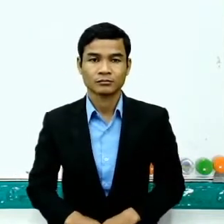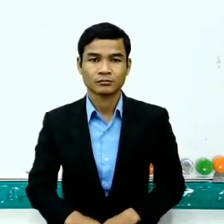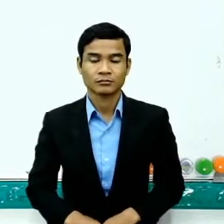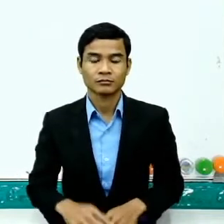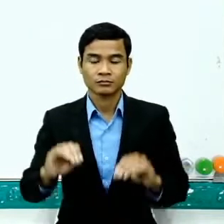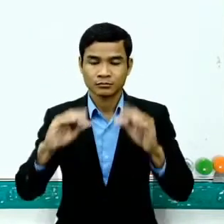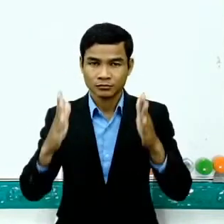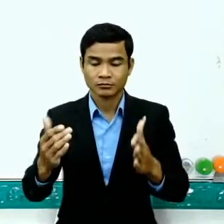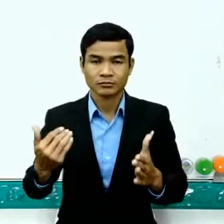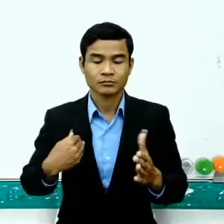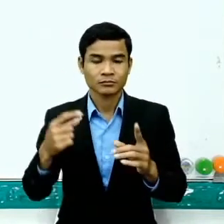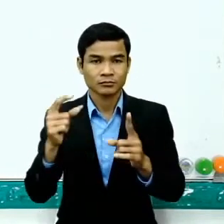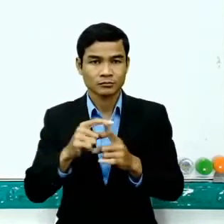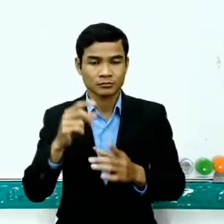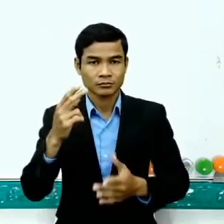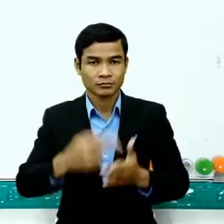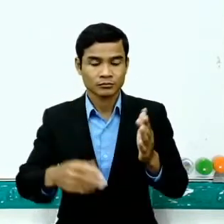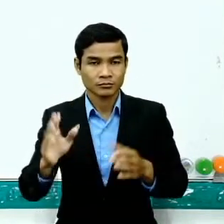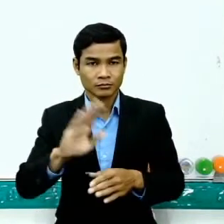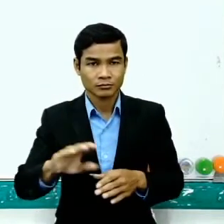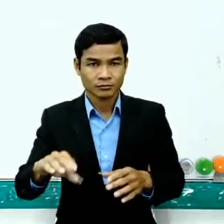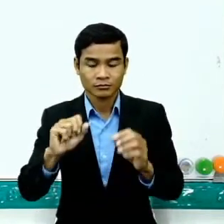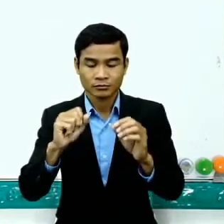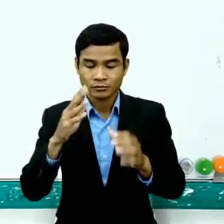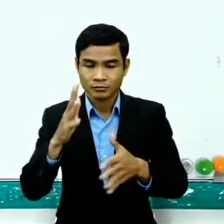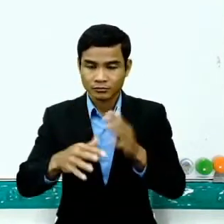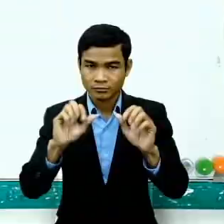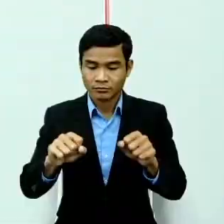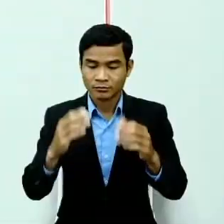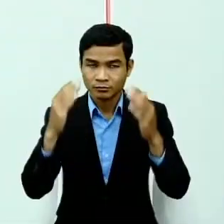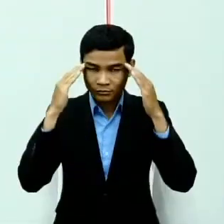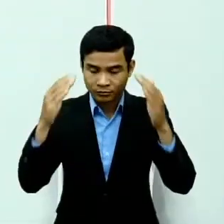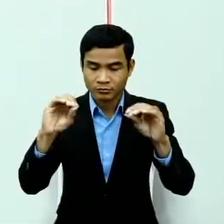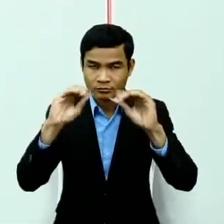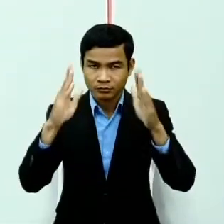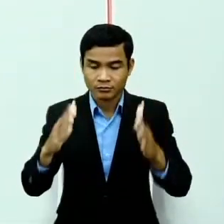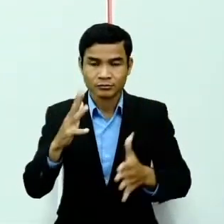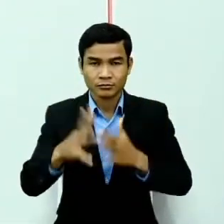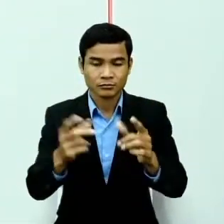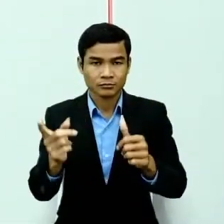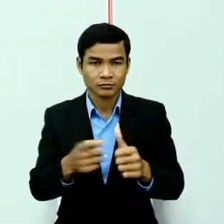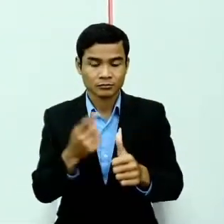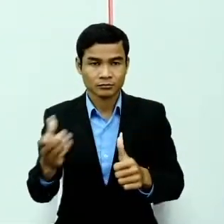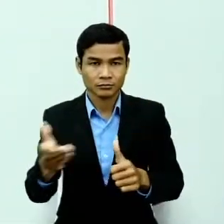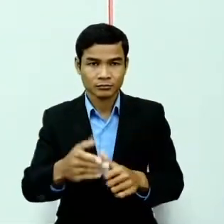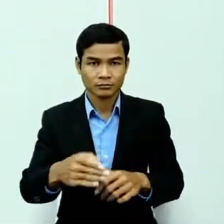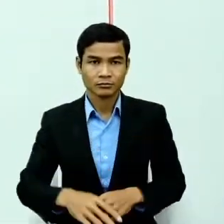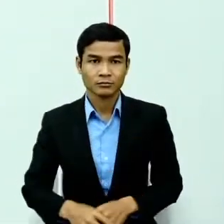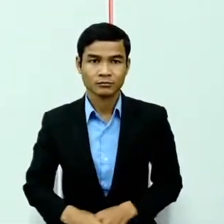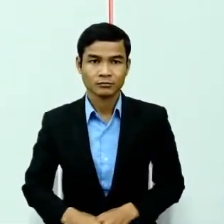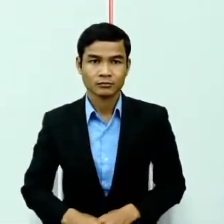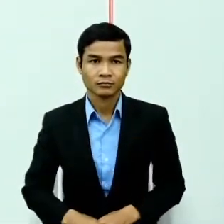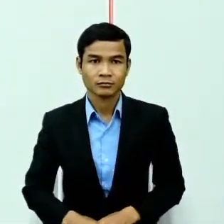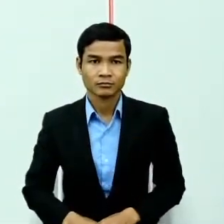ta nè kêu mình bị vậy khá ai con án con mơ mộng nè kêu hai con sẽ làm nè kêu ăn sân nè